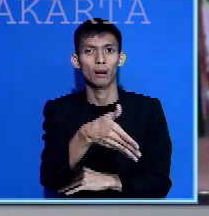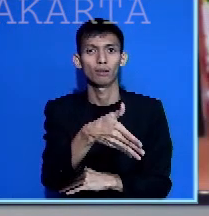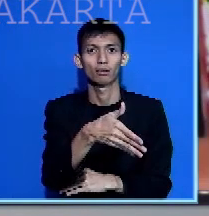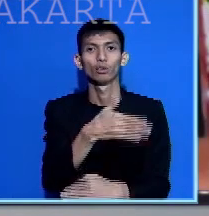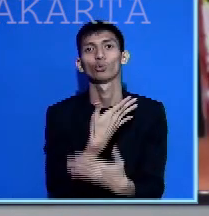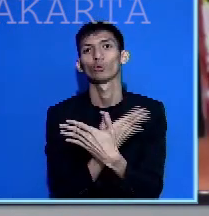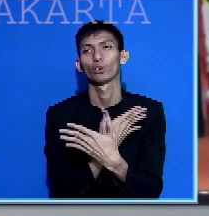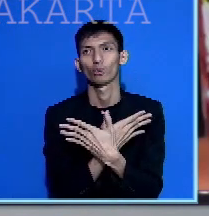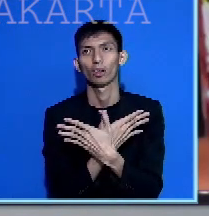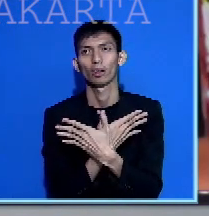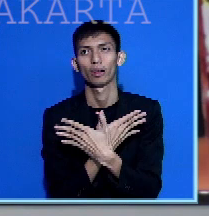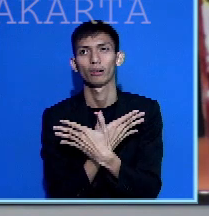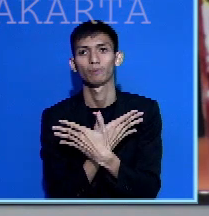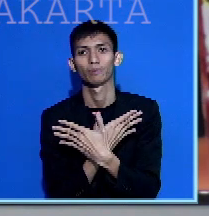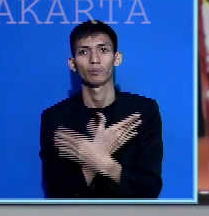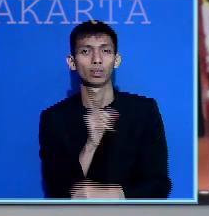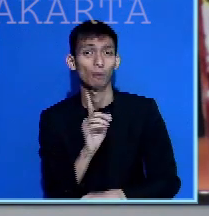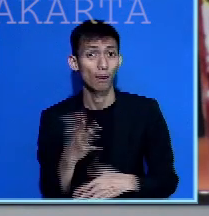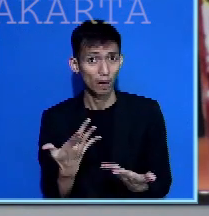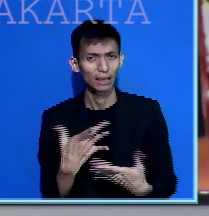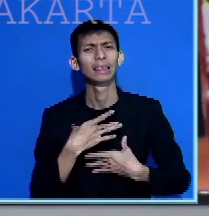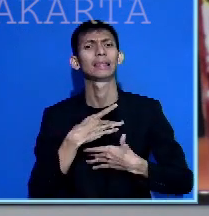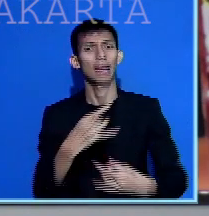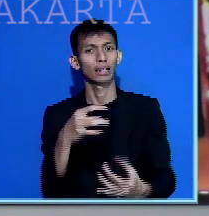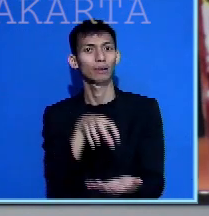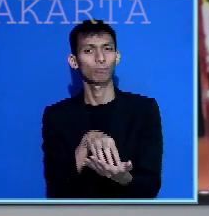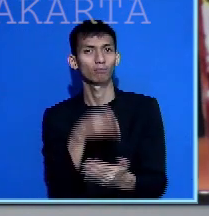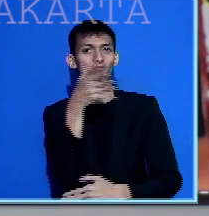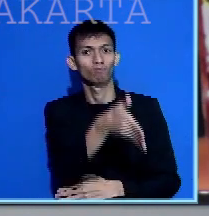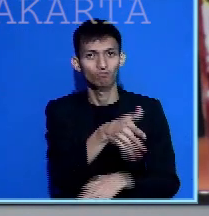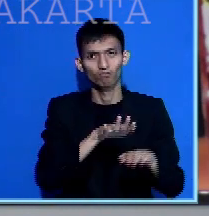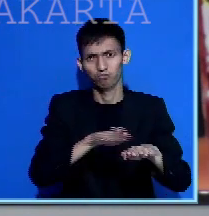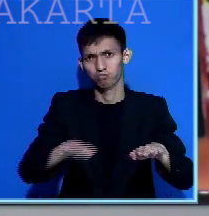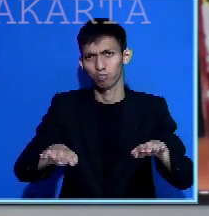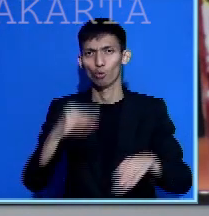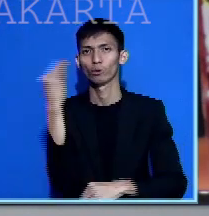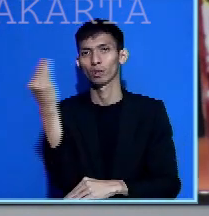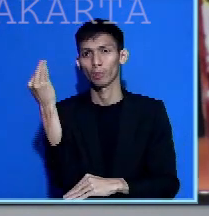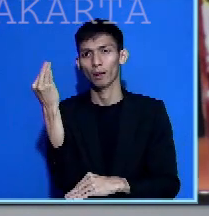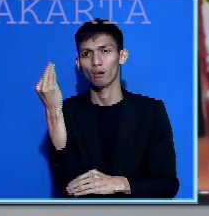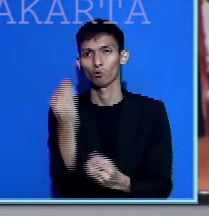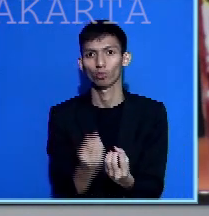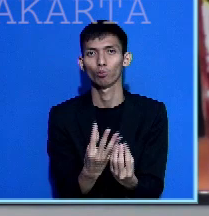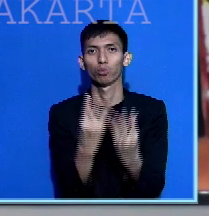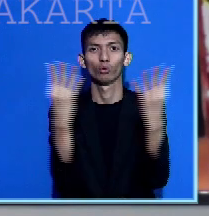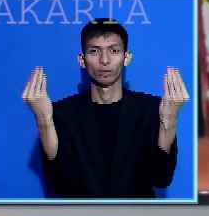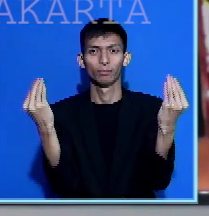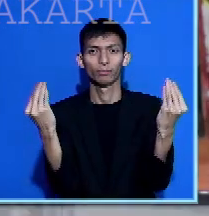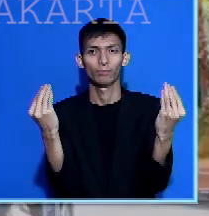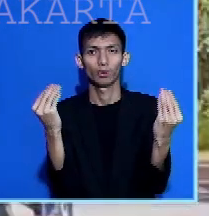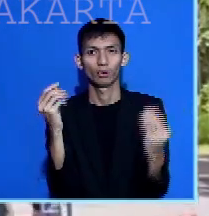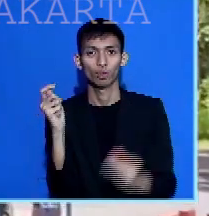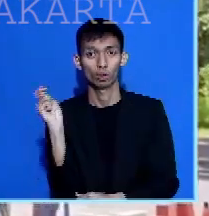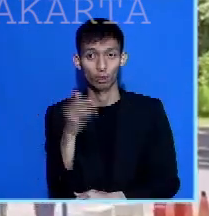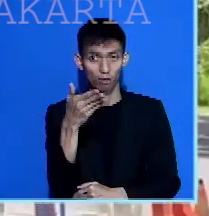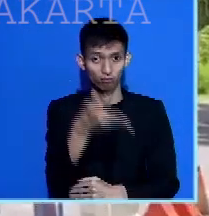satu faktor yang mempengaruhi tingginya kunjungan wisata ini adalah semakin banyaknya destinasi wisata buatan yang menarik minat wisatawan.